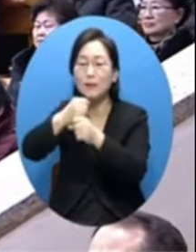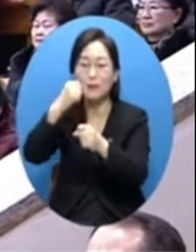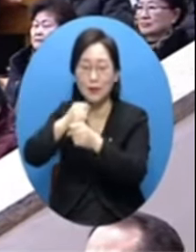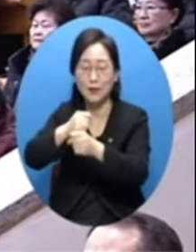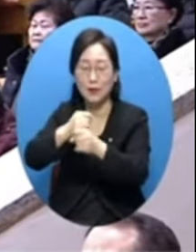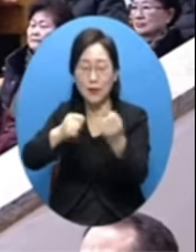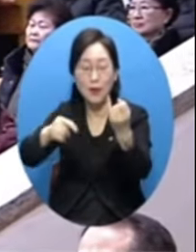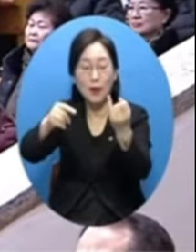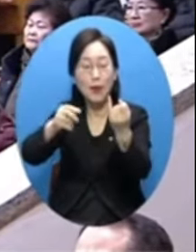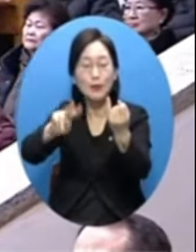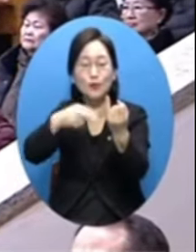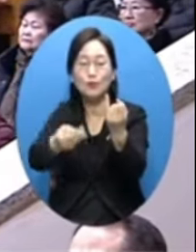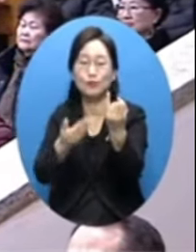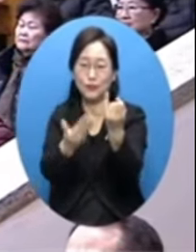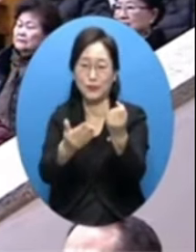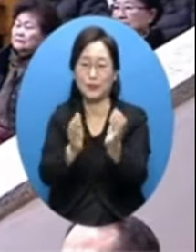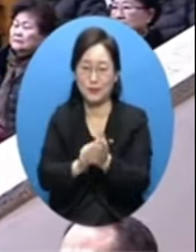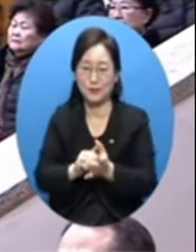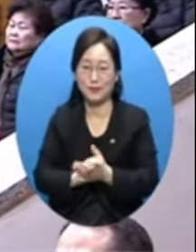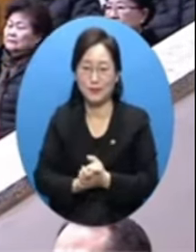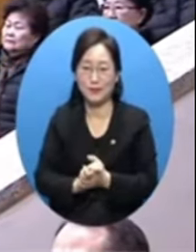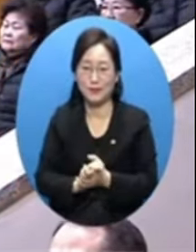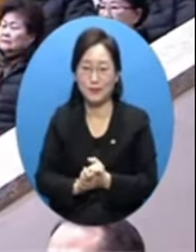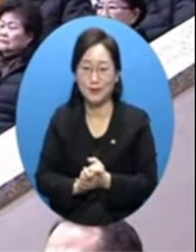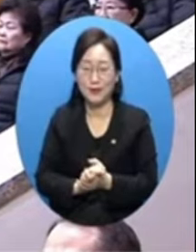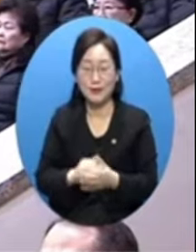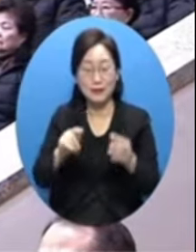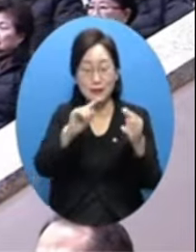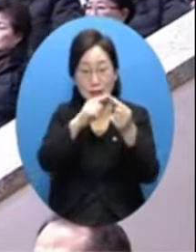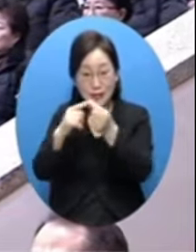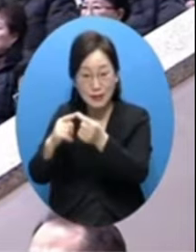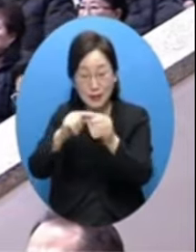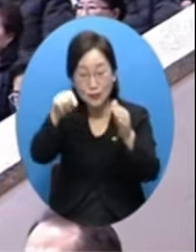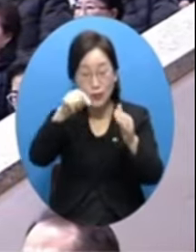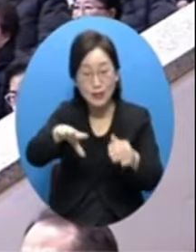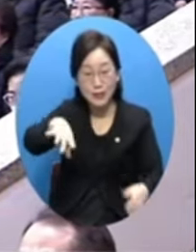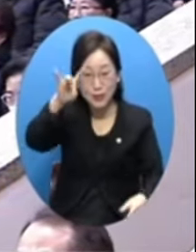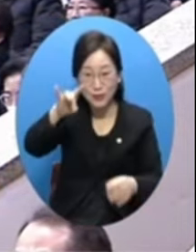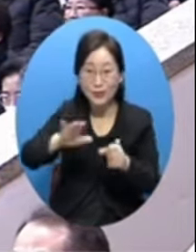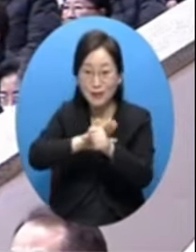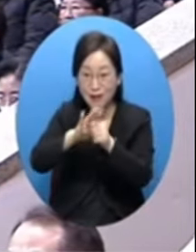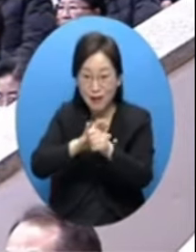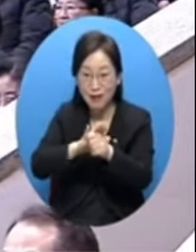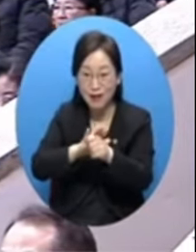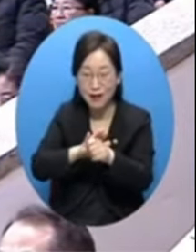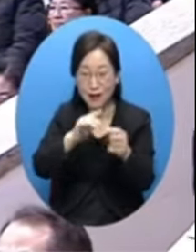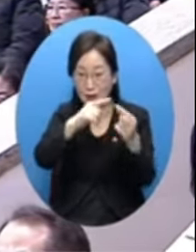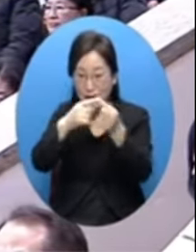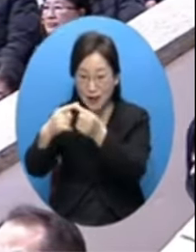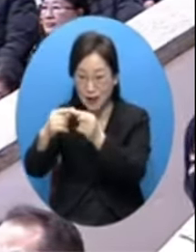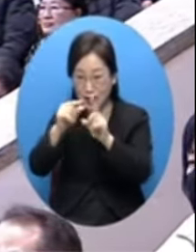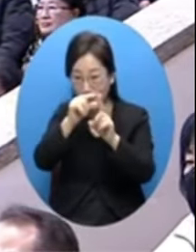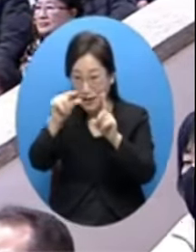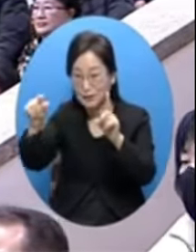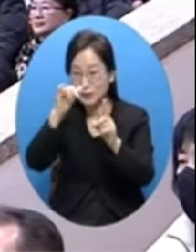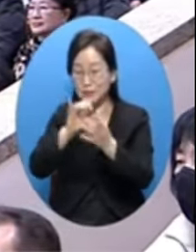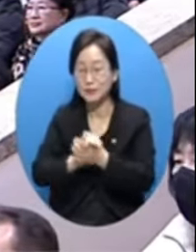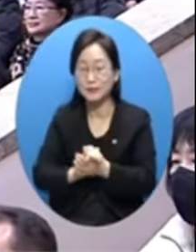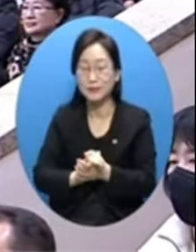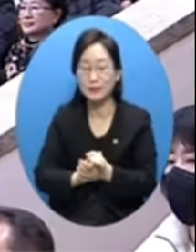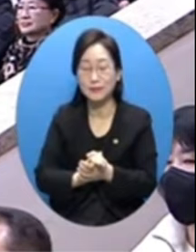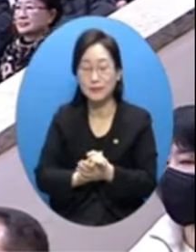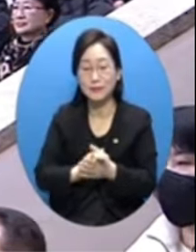아내에게 선물로 바칩니다 그 가사 중에 첫사랑이라는 가사가 있는데이 가사